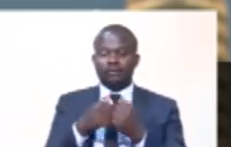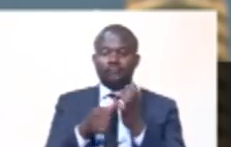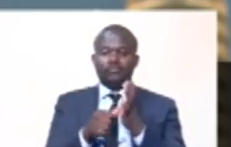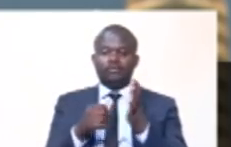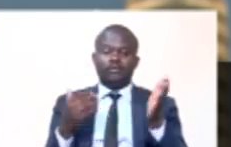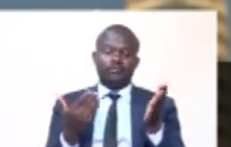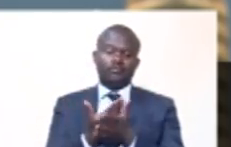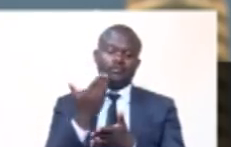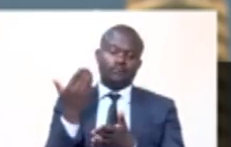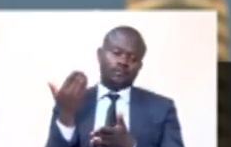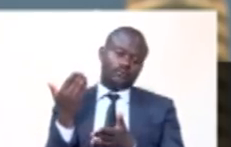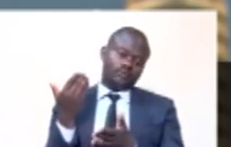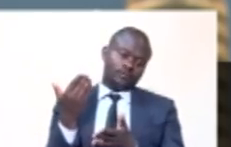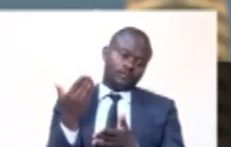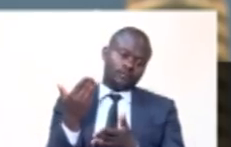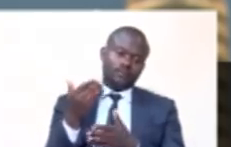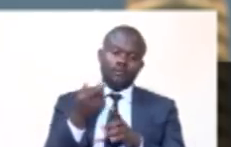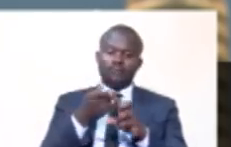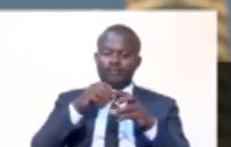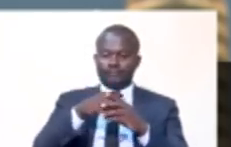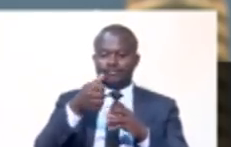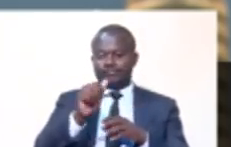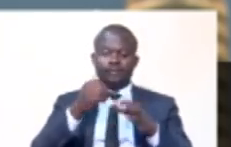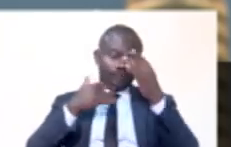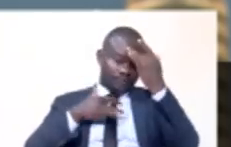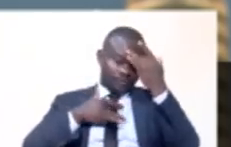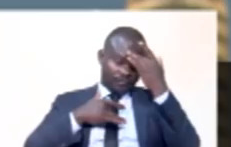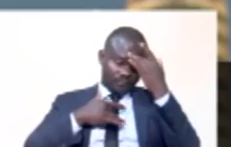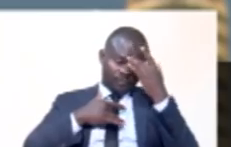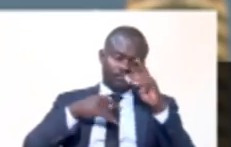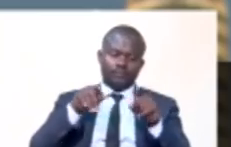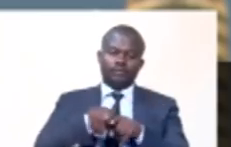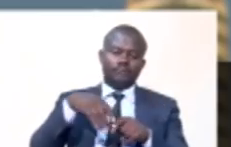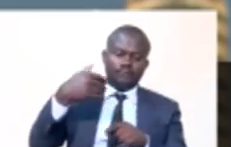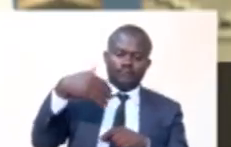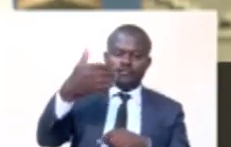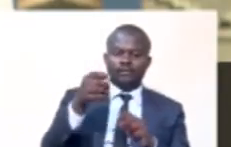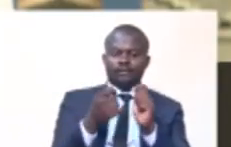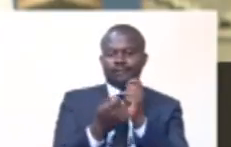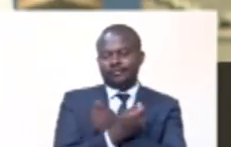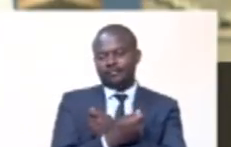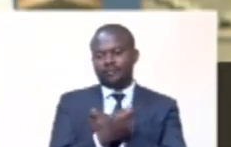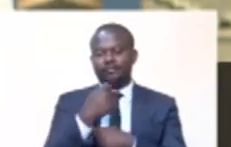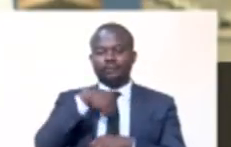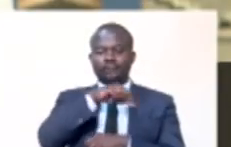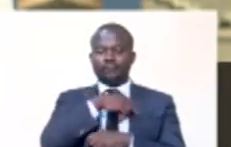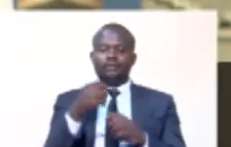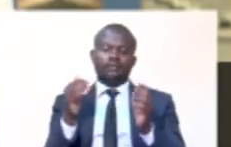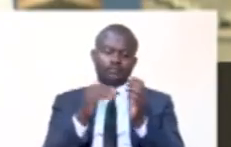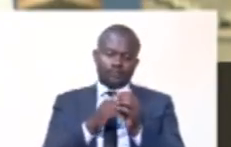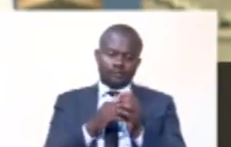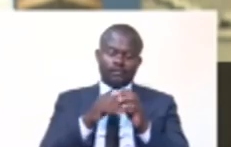bishya byatewe n'icyo cyorezo uko cyagiye gihinduka. Icyakora twashoboye